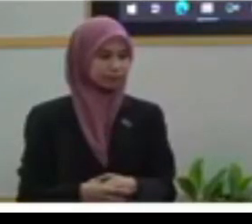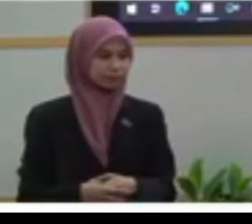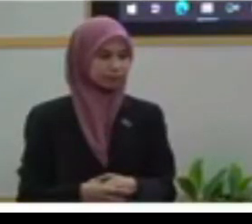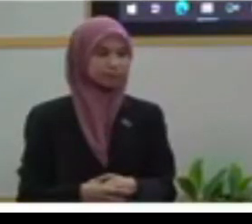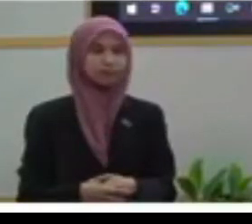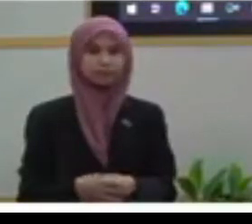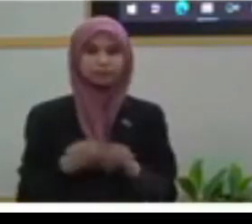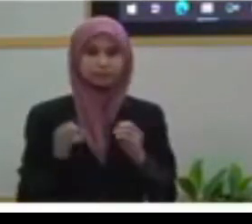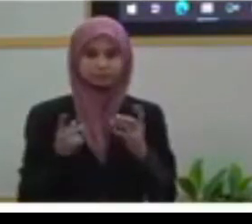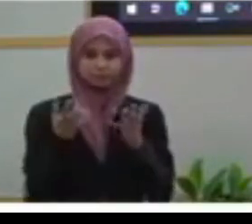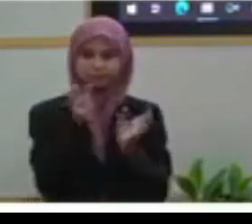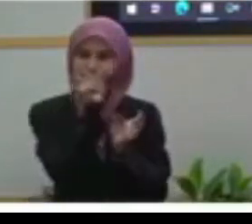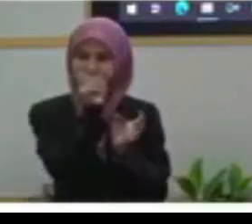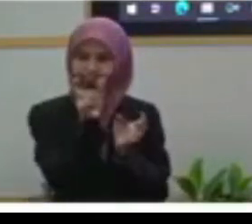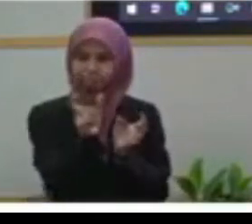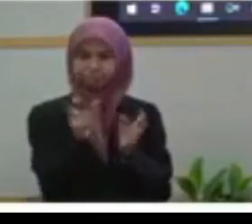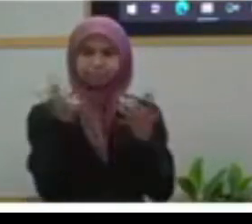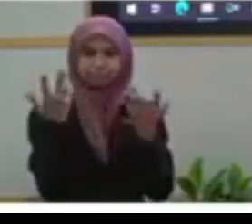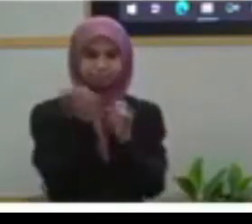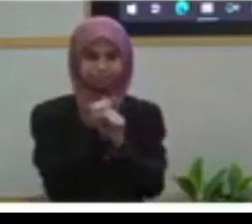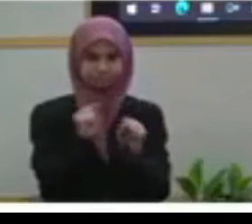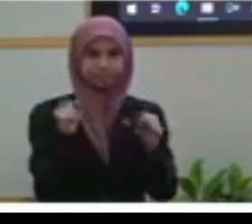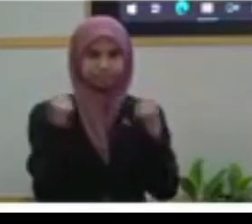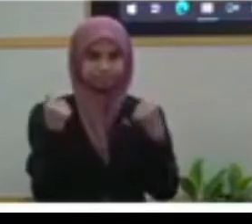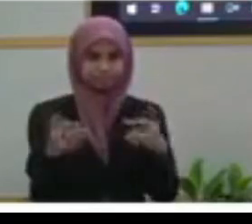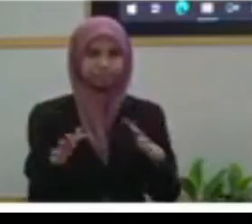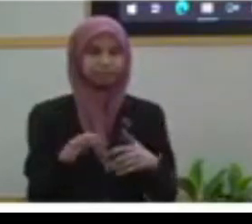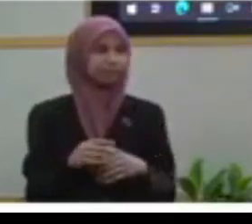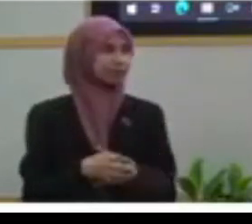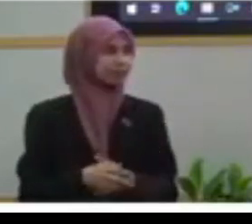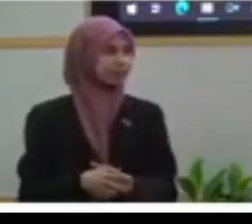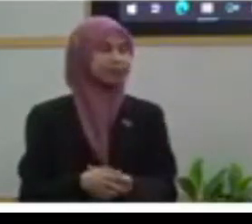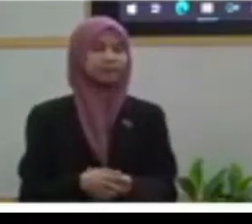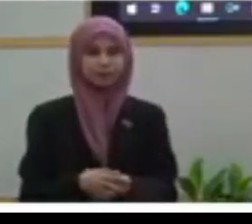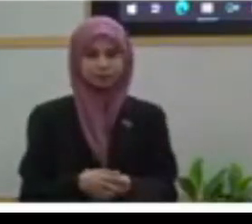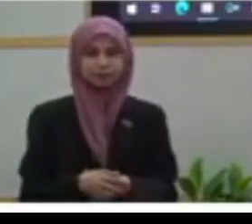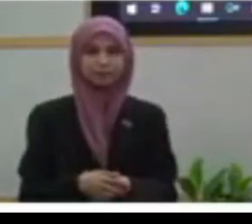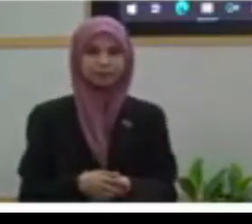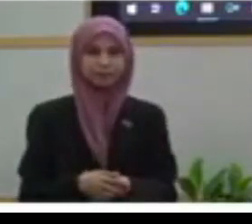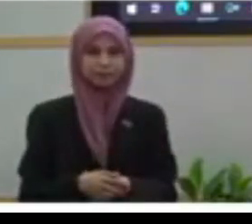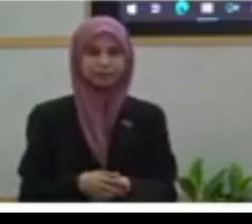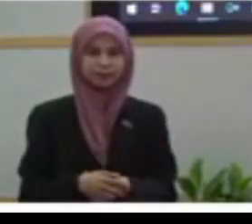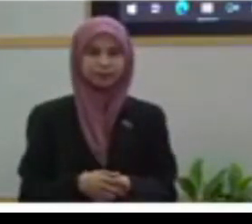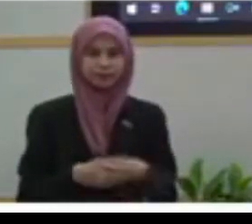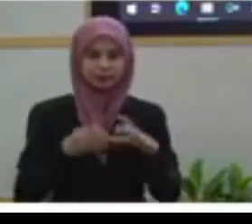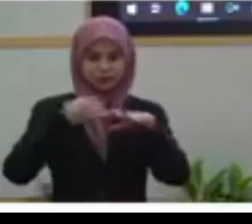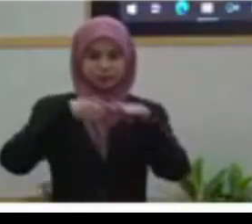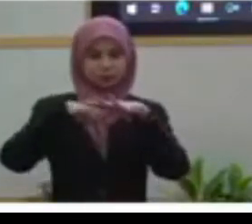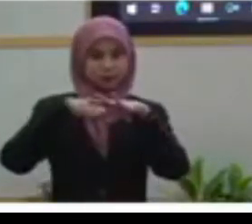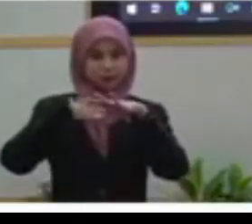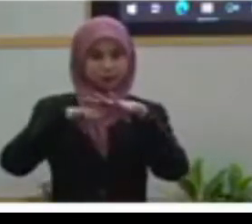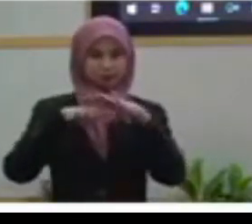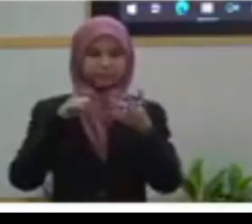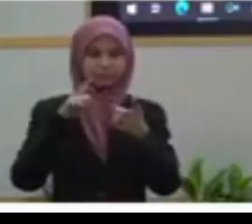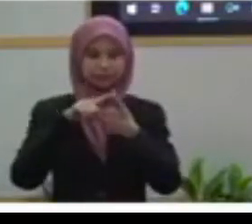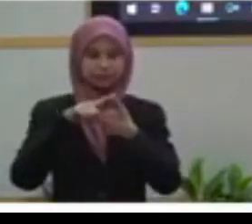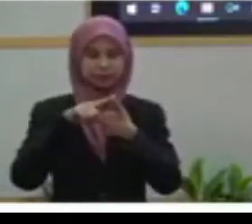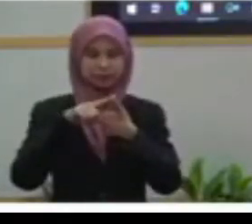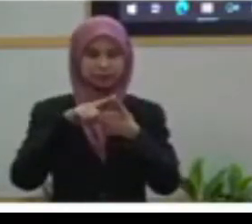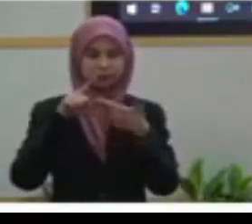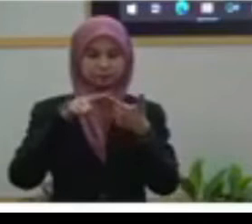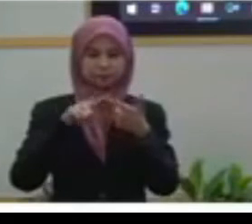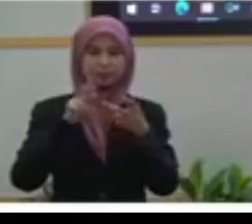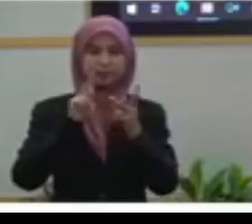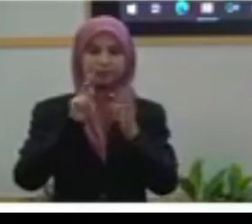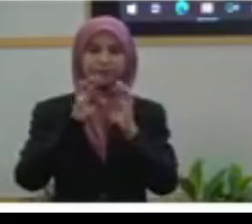Okey, ini dah ada pegawai saya dah isi dah. Saya kalau isi saya lambat. Okey, ini email, kata